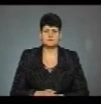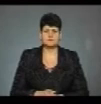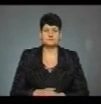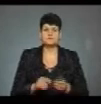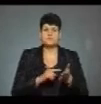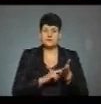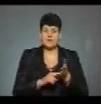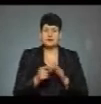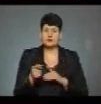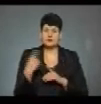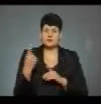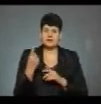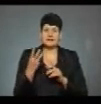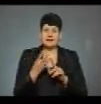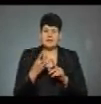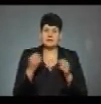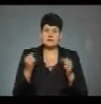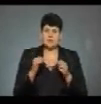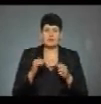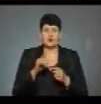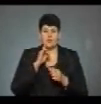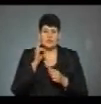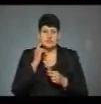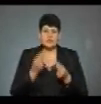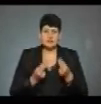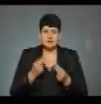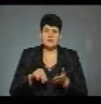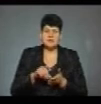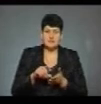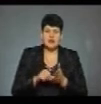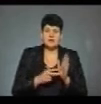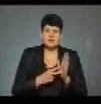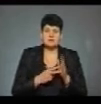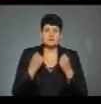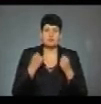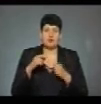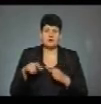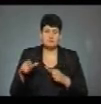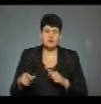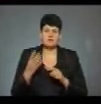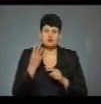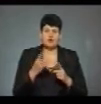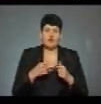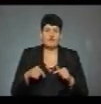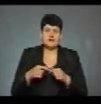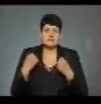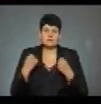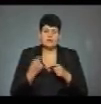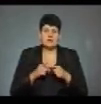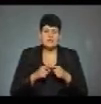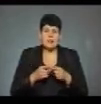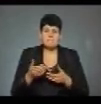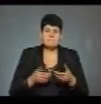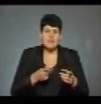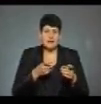Зазначу, Тернопільщину на 3-х зимових юнацьких олімпійських іграх представляли 7 спортсменів у 4 видах спорту. Це біатлон,